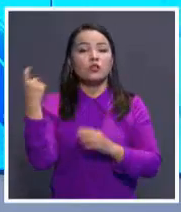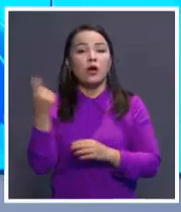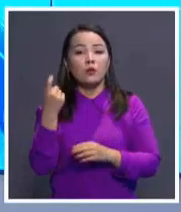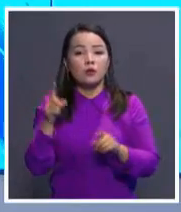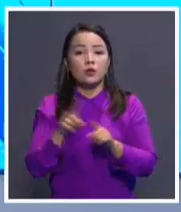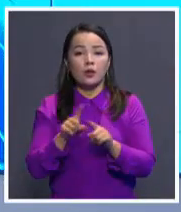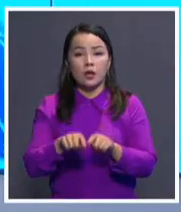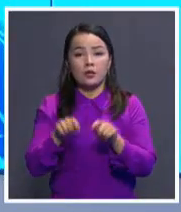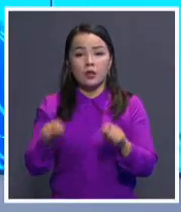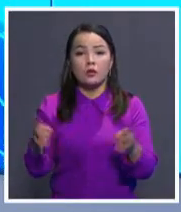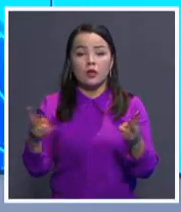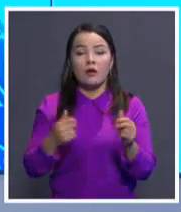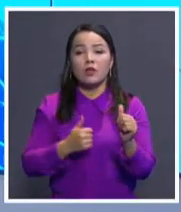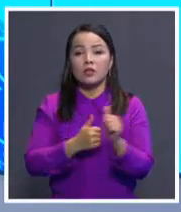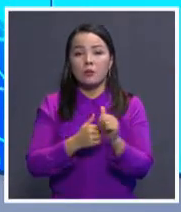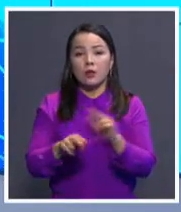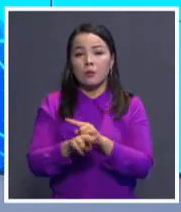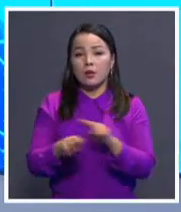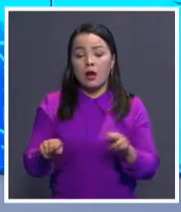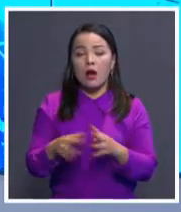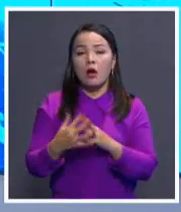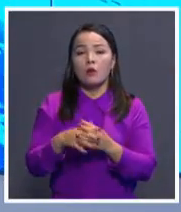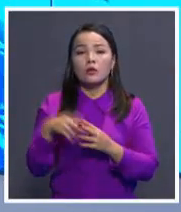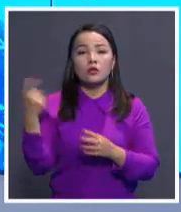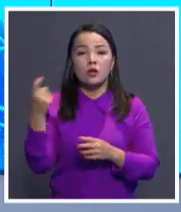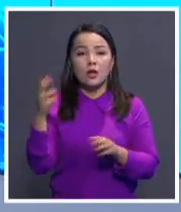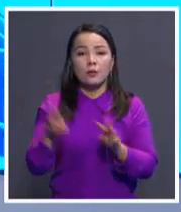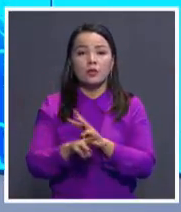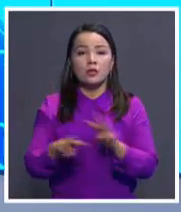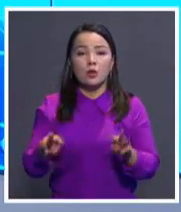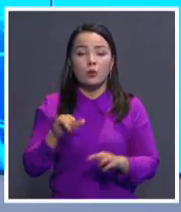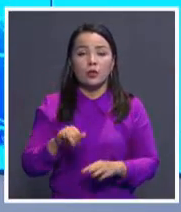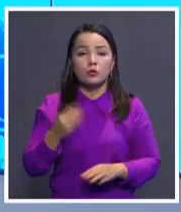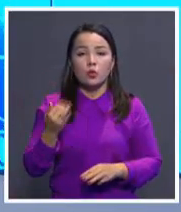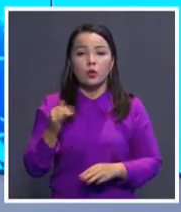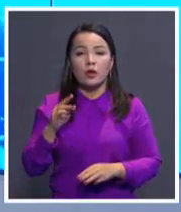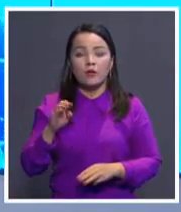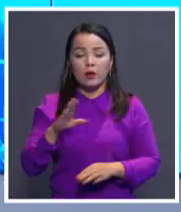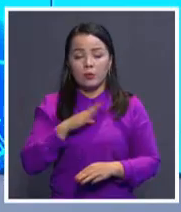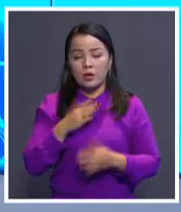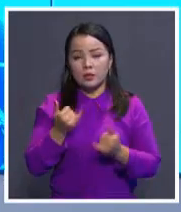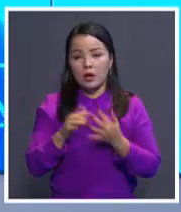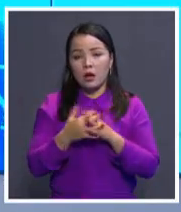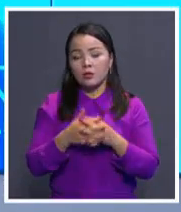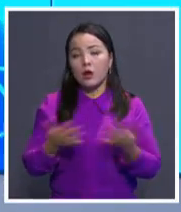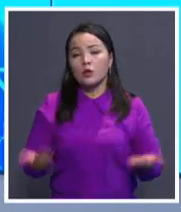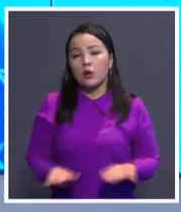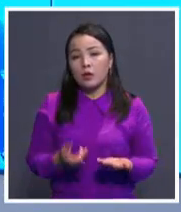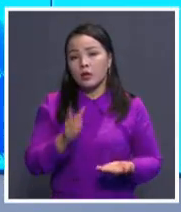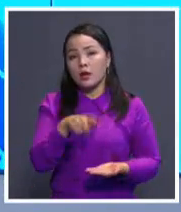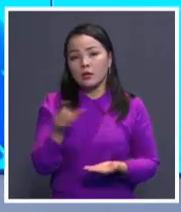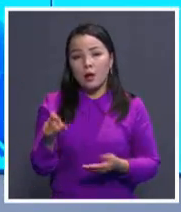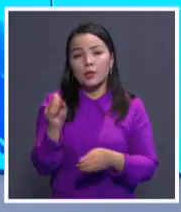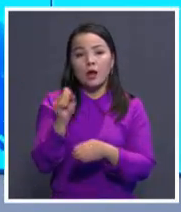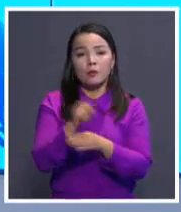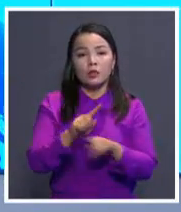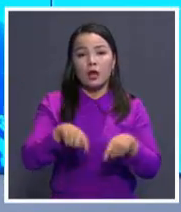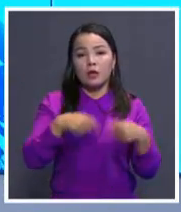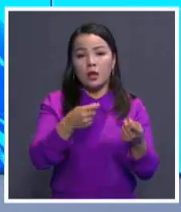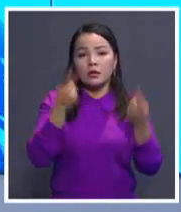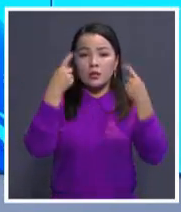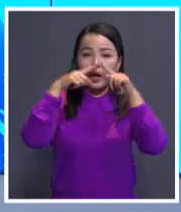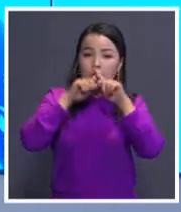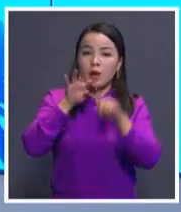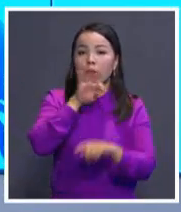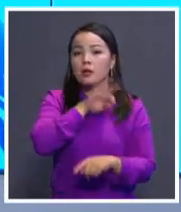жетуі керек. Вице-премьер ауыл шаруашылығы министрі Өмірзақ Шүкеев әкімдер мен ғалымдарға осындай тапсырма жүктеді. Мақсат тың